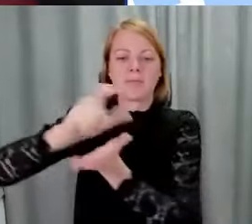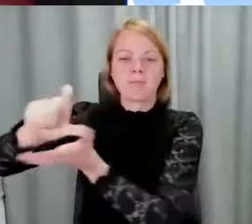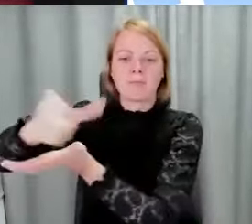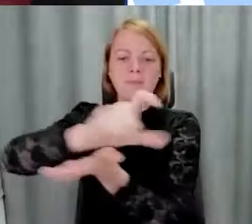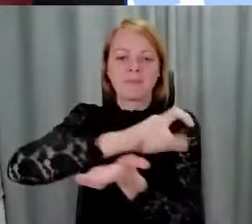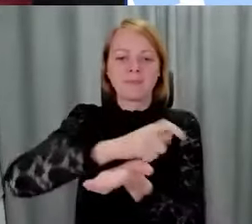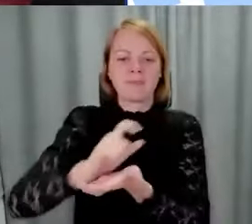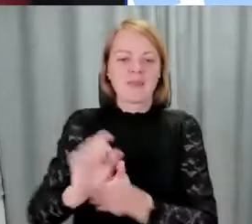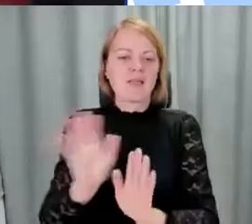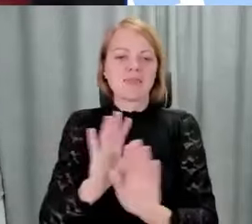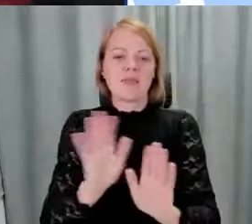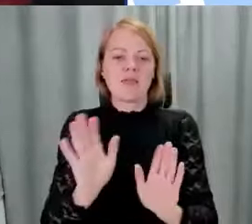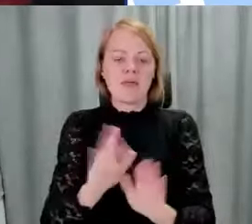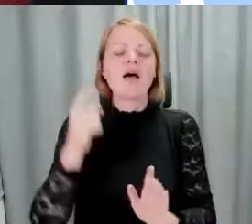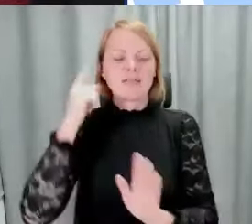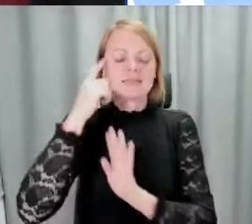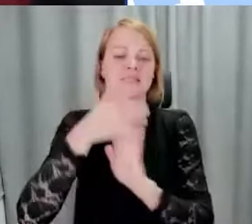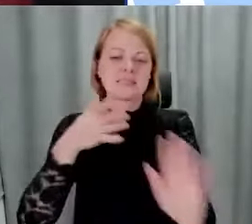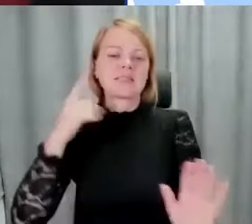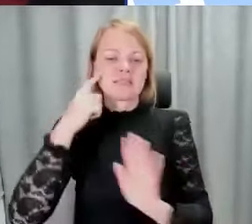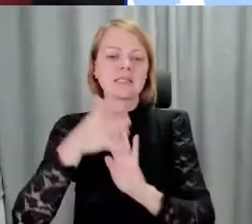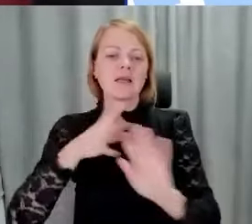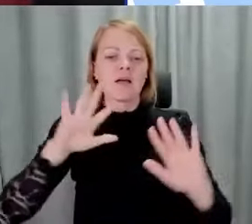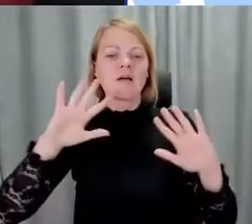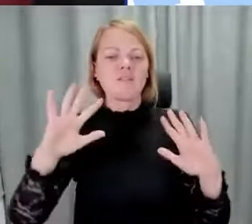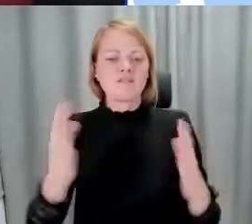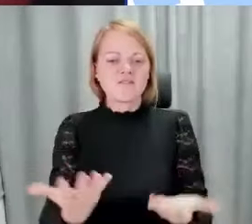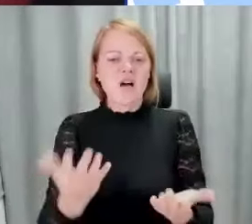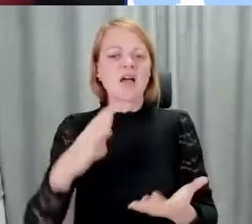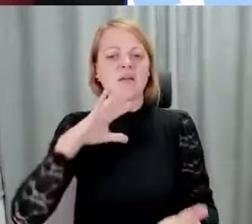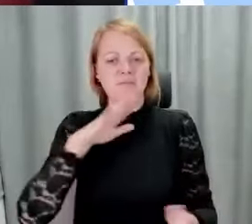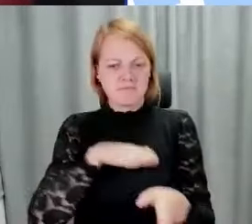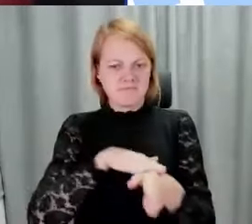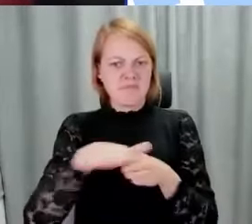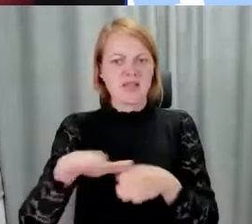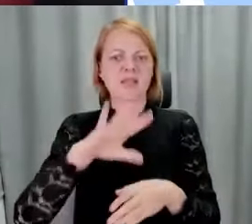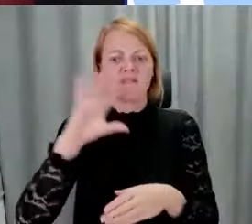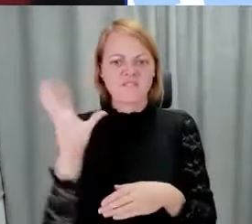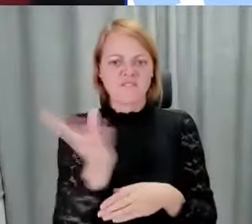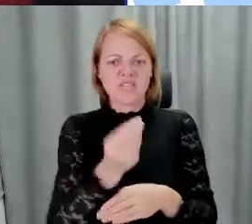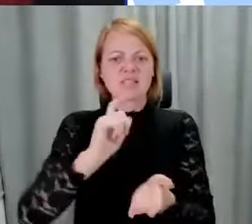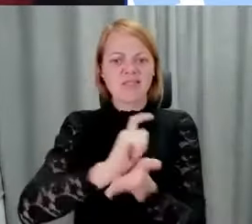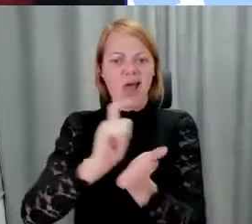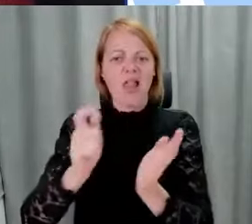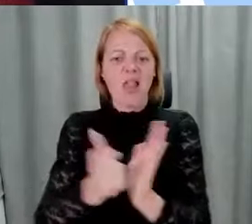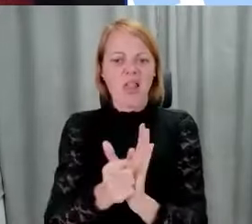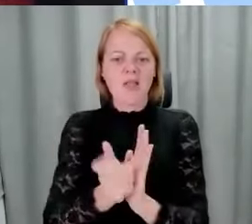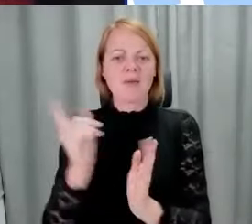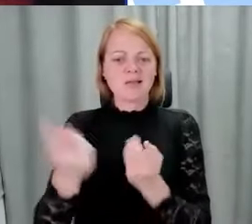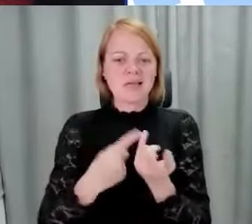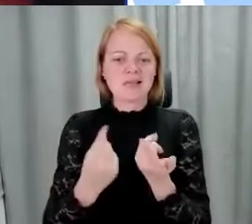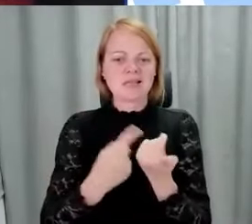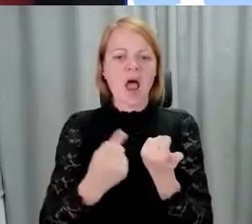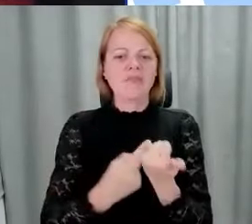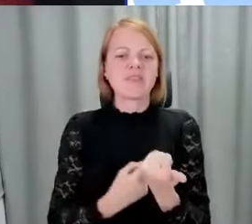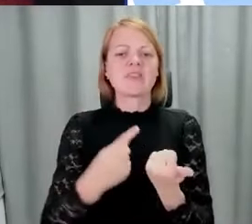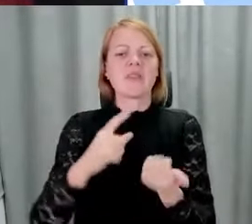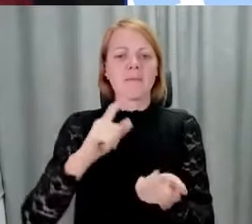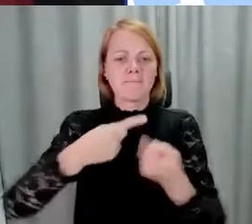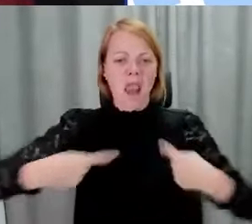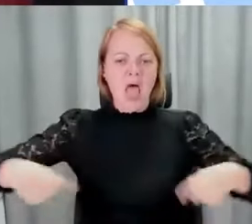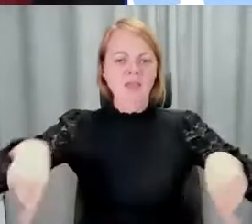es saprotu, bet vai tā ir pilnībā visa patvērtnes telpa tiek ieskaitīta šajā platībā vai tikai